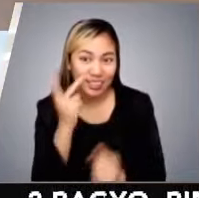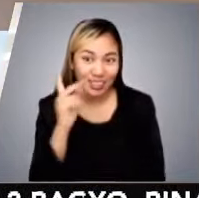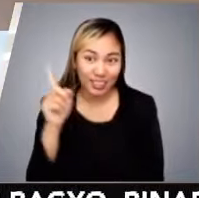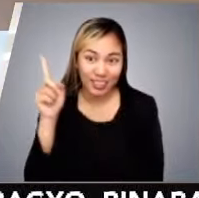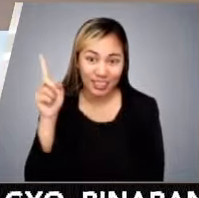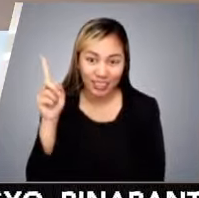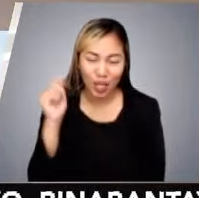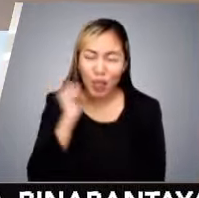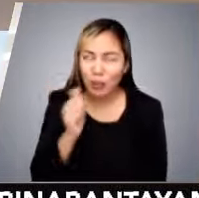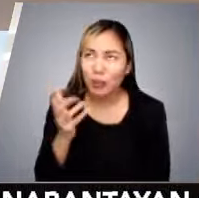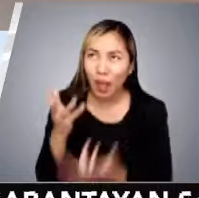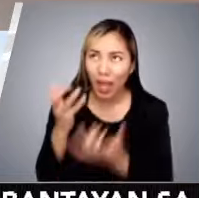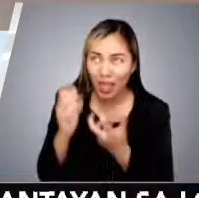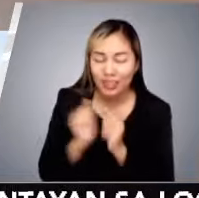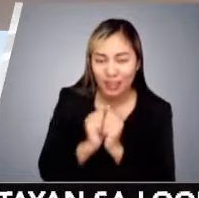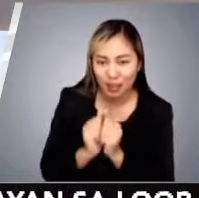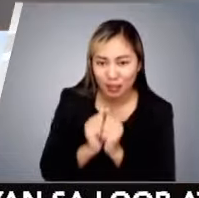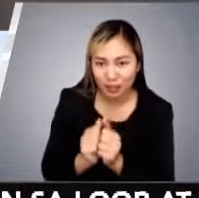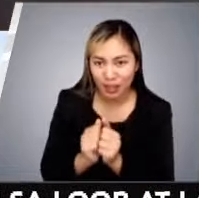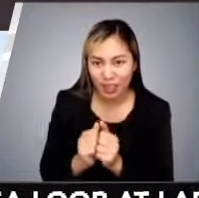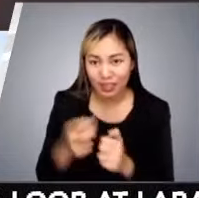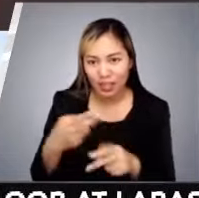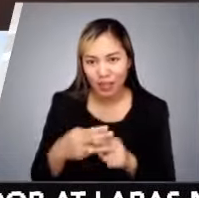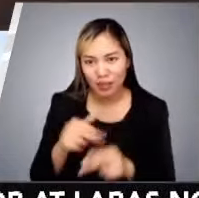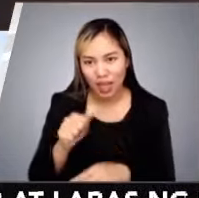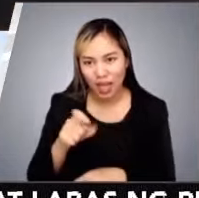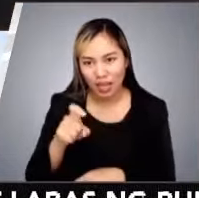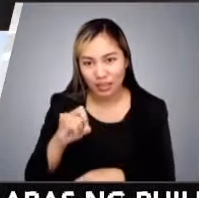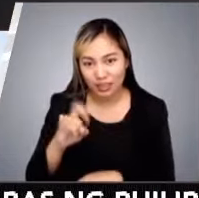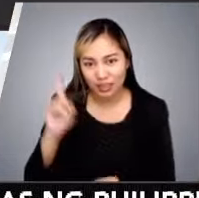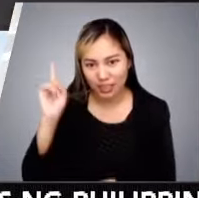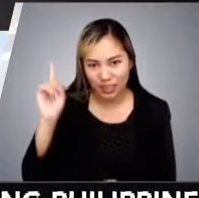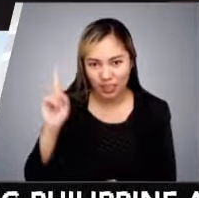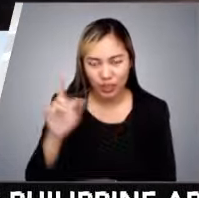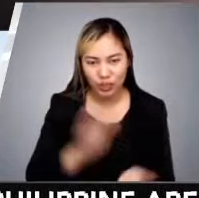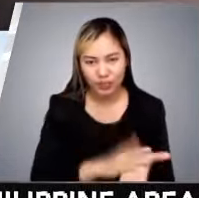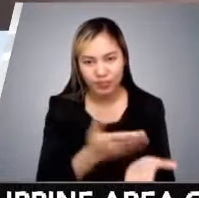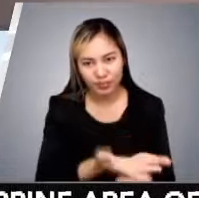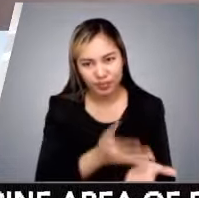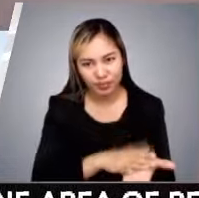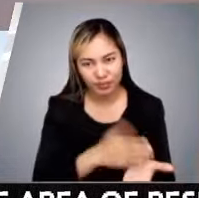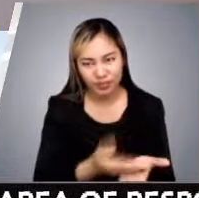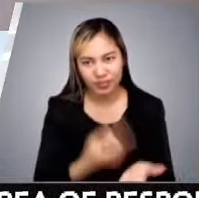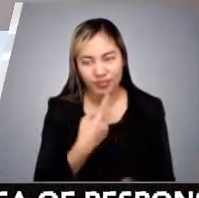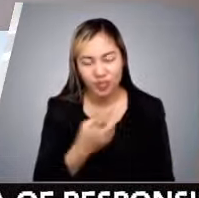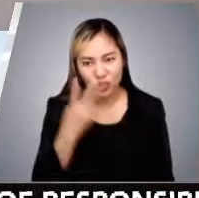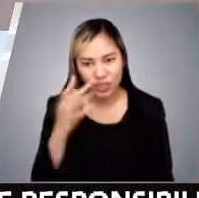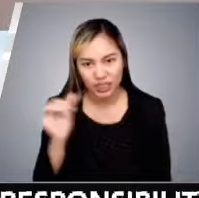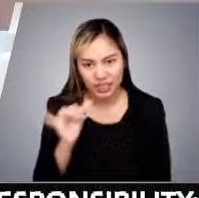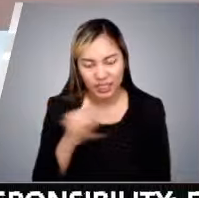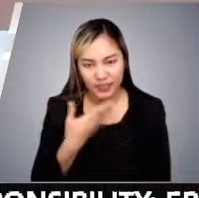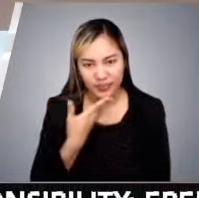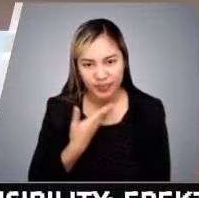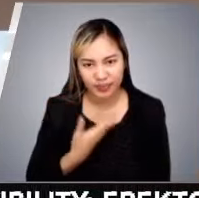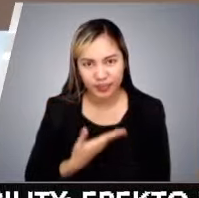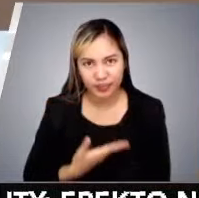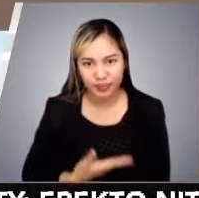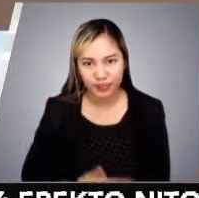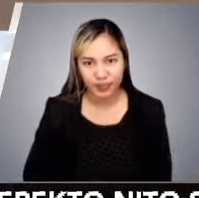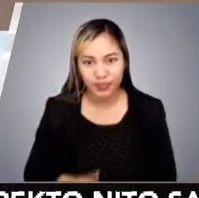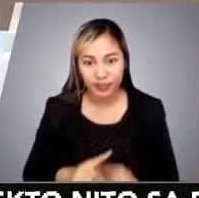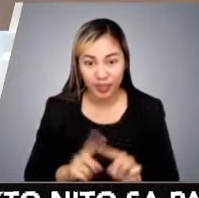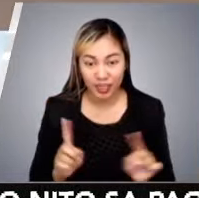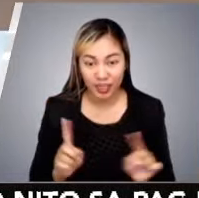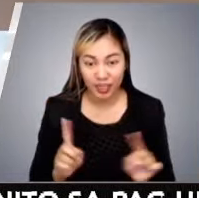Mommy Emily with Axie while cooking. Kwento ni Emily, mukhang gutom daw noon si Axie, pero dahil busy,